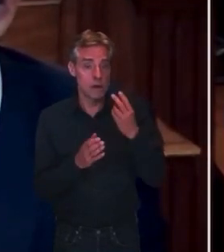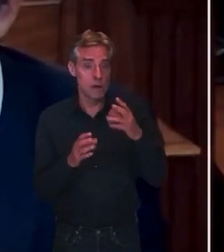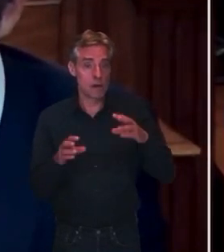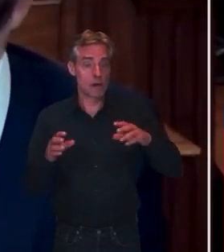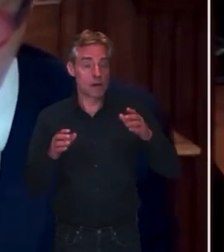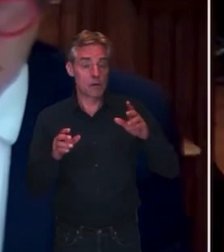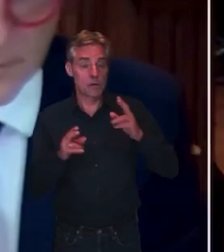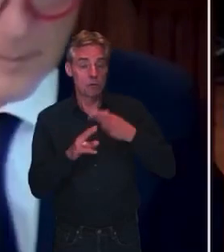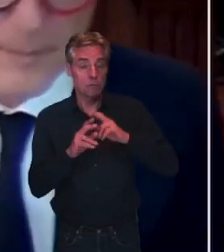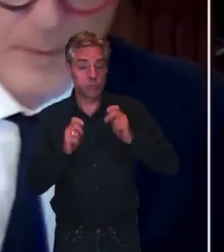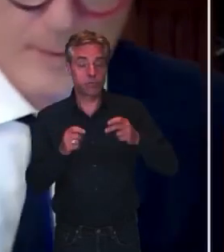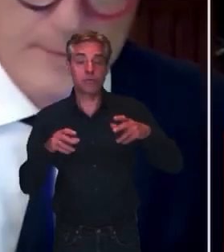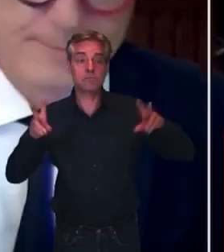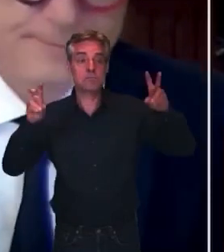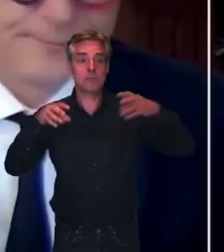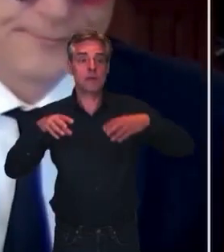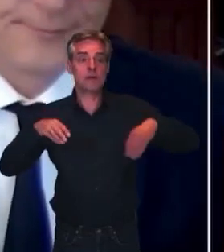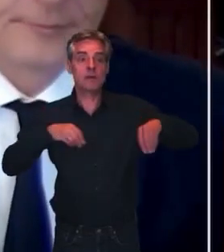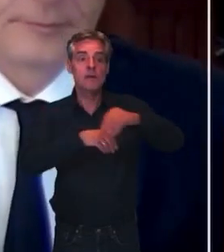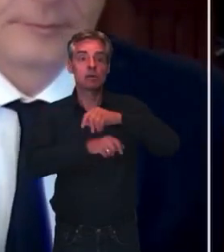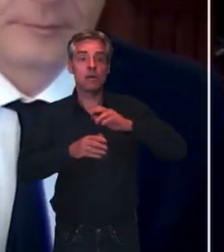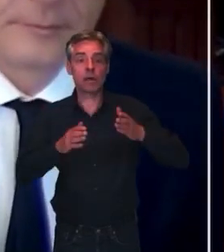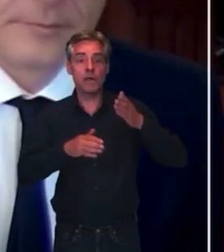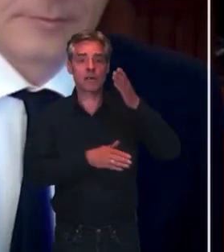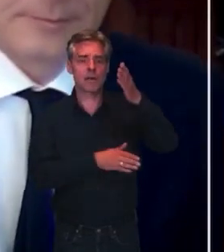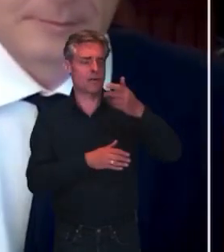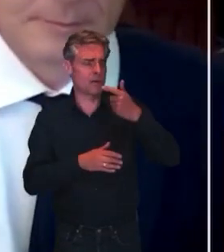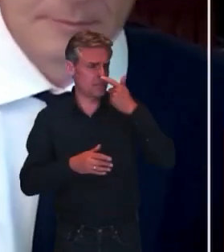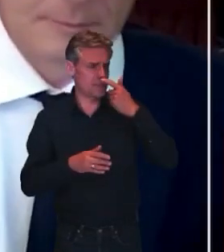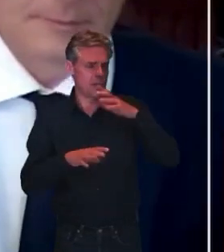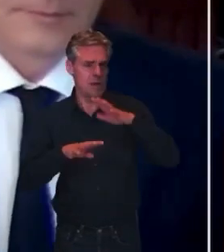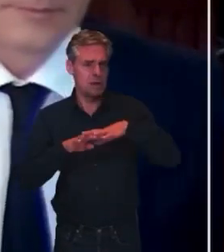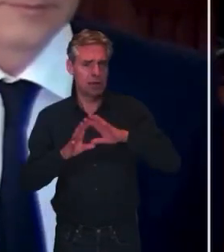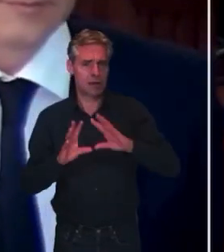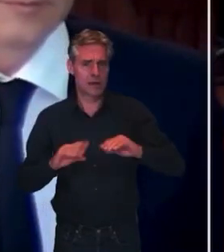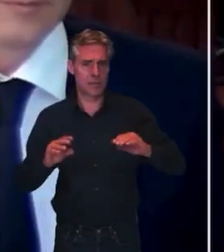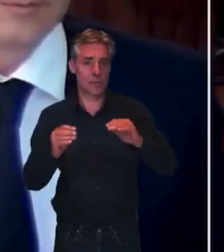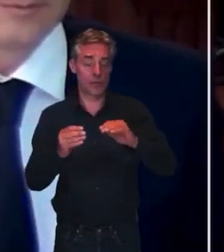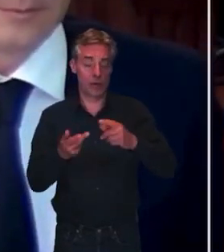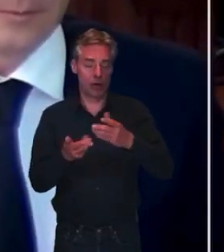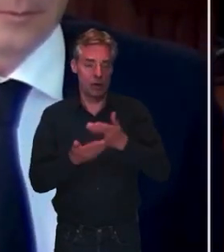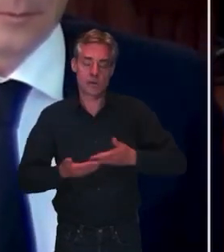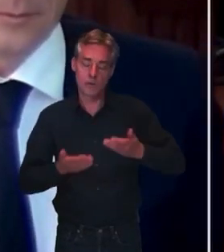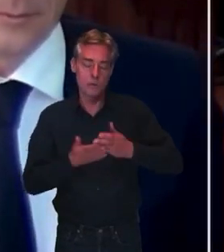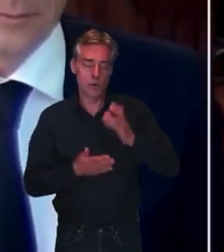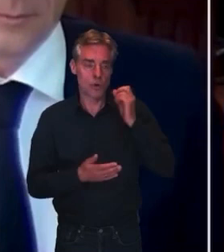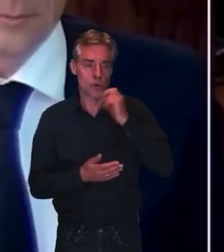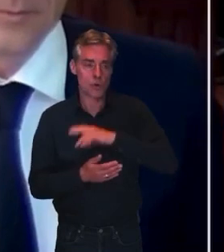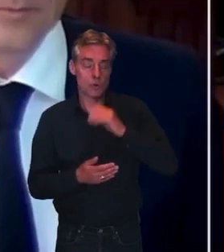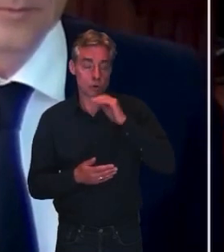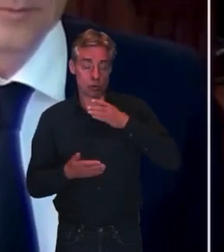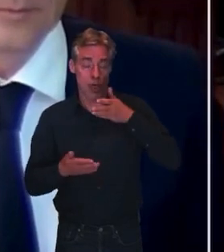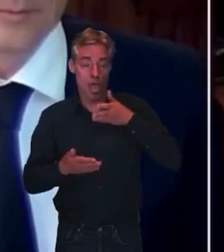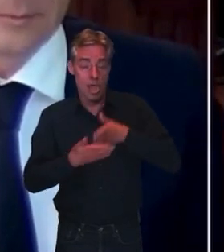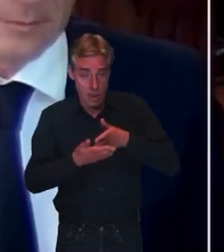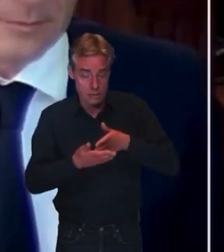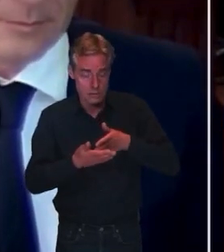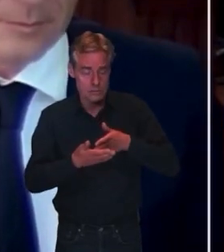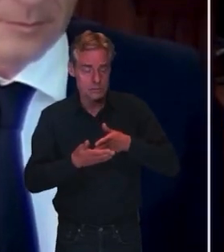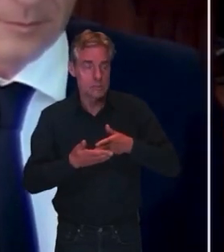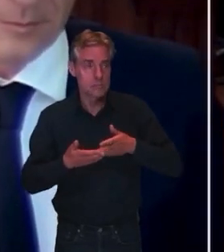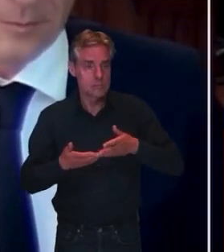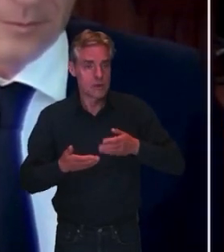d'avenir. Donc je pense que sur les quartiers populaires, il y a urgence, il y a une impasse. Si